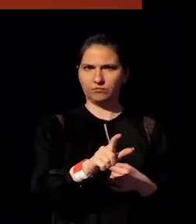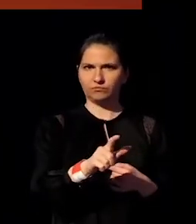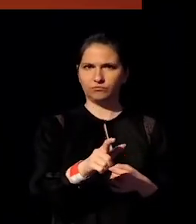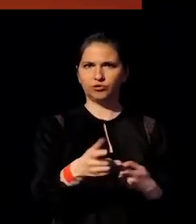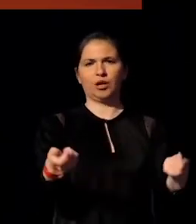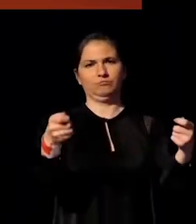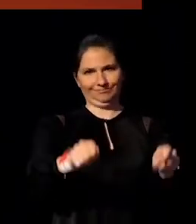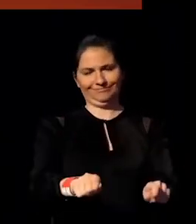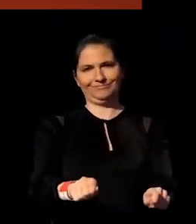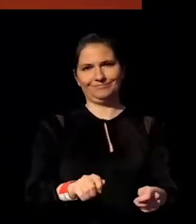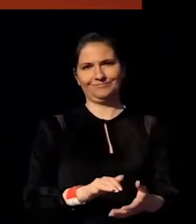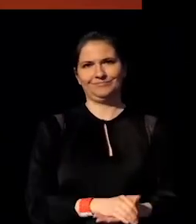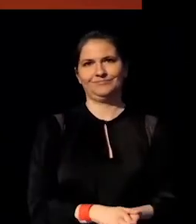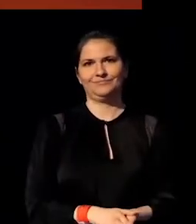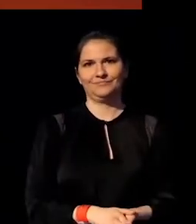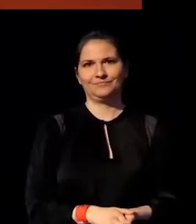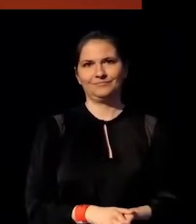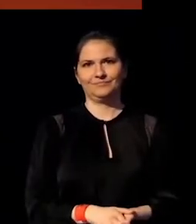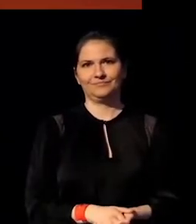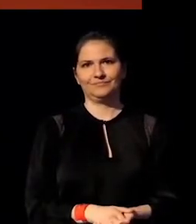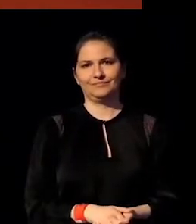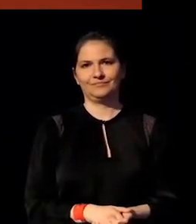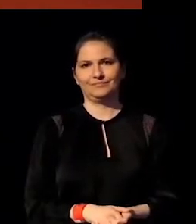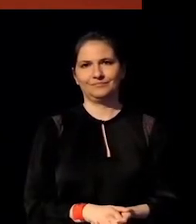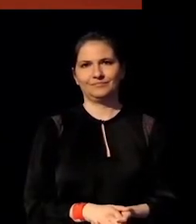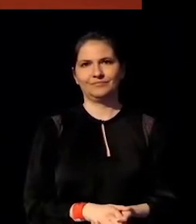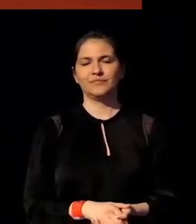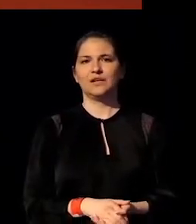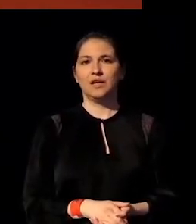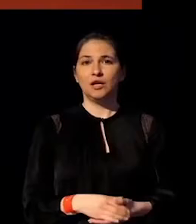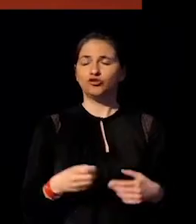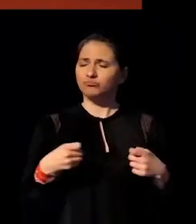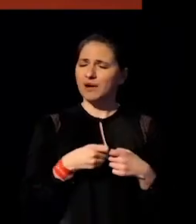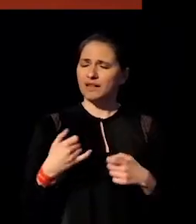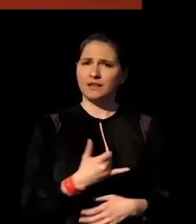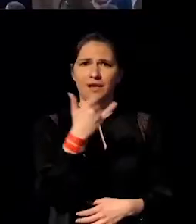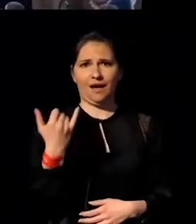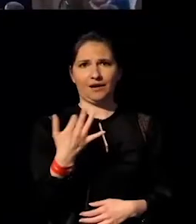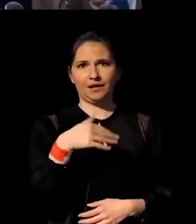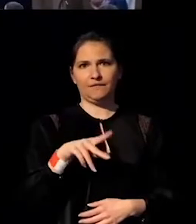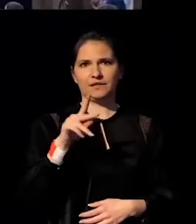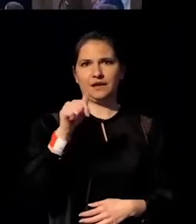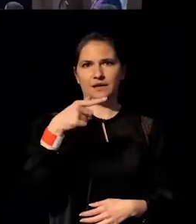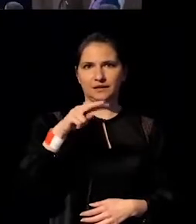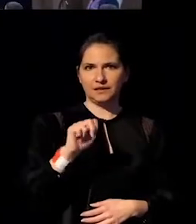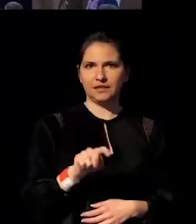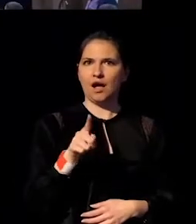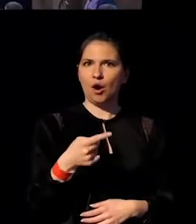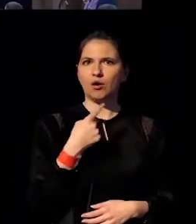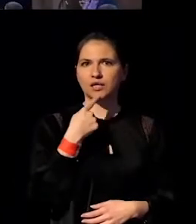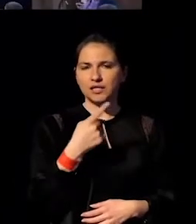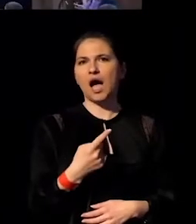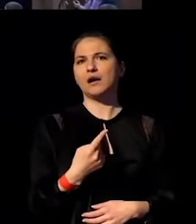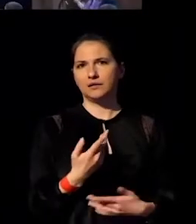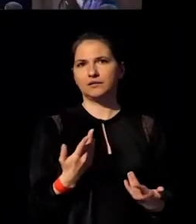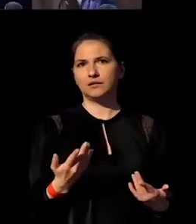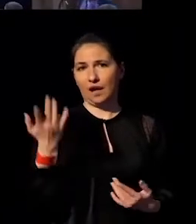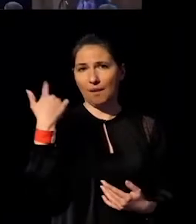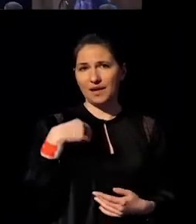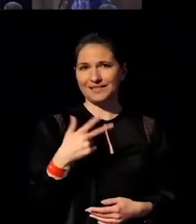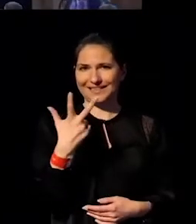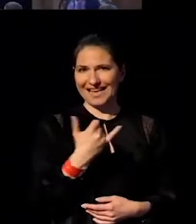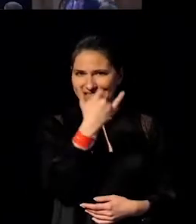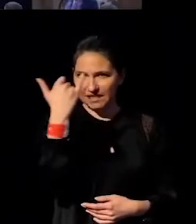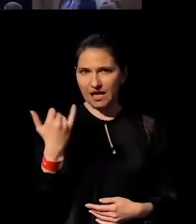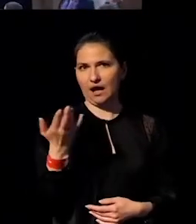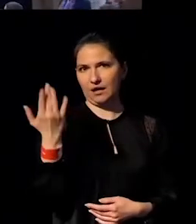dann ist Schluss. Es waren spannende Jahre. Katina hat ja hier kurz schon mal was dazu gesagt. Als ich vor